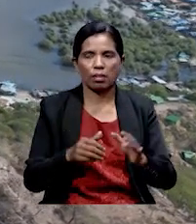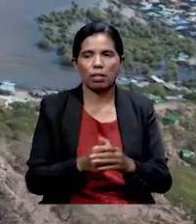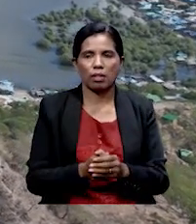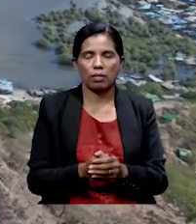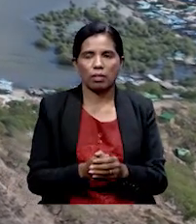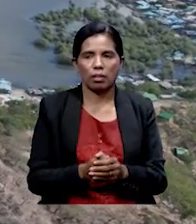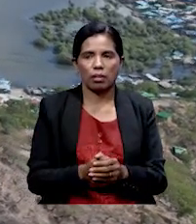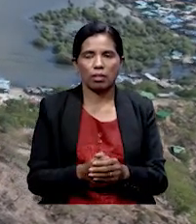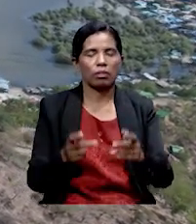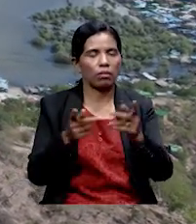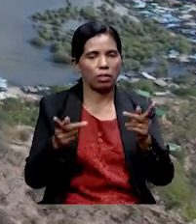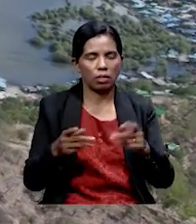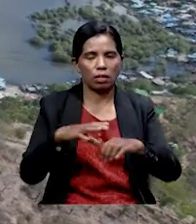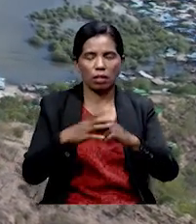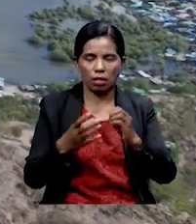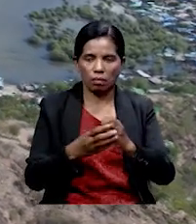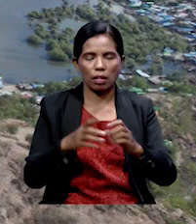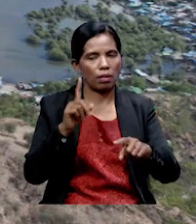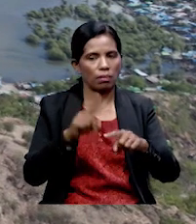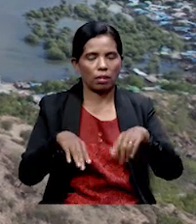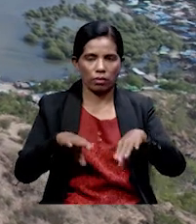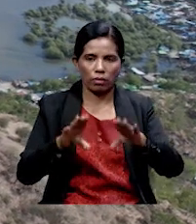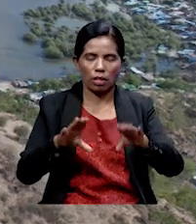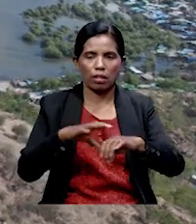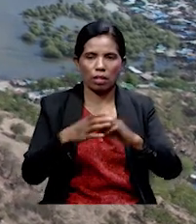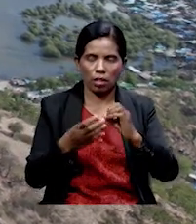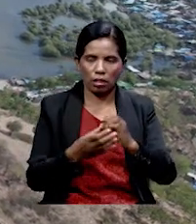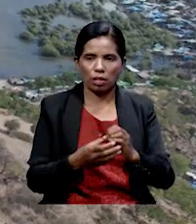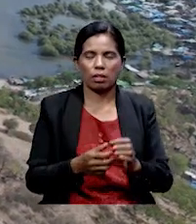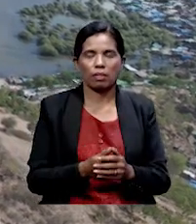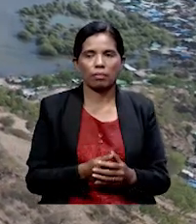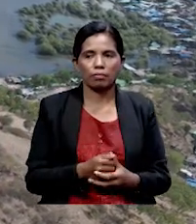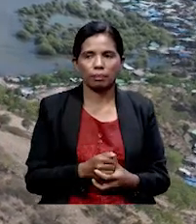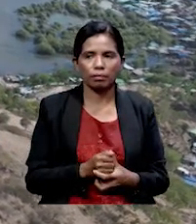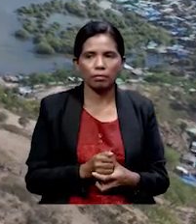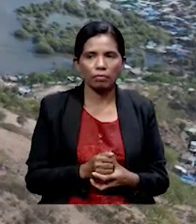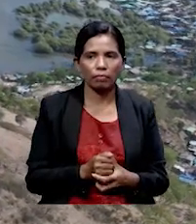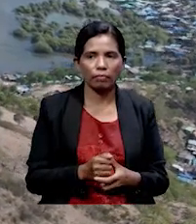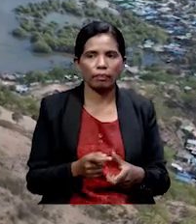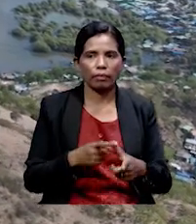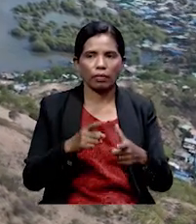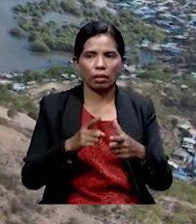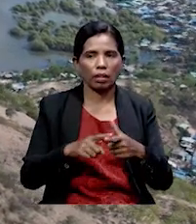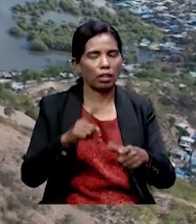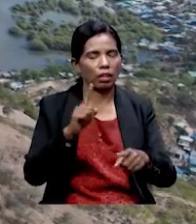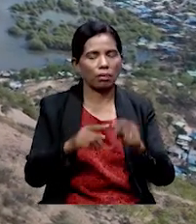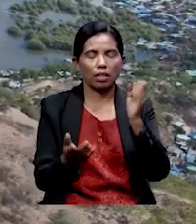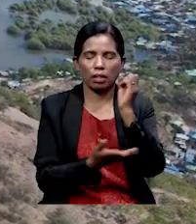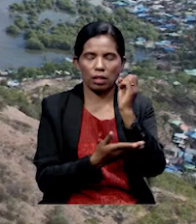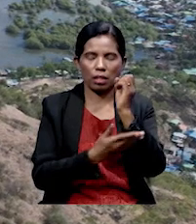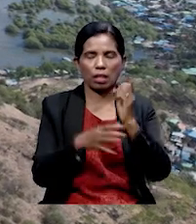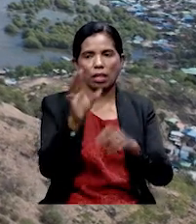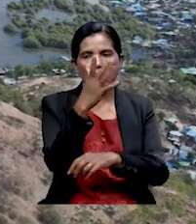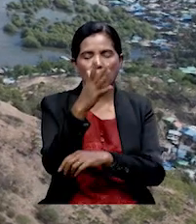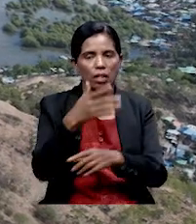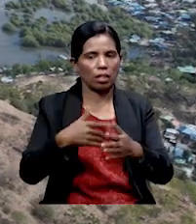ne be fawat hela ne label fan tutan na to hela de tenwa te bes kuida label ta ai arviru ya